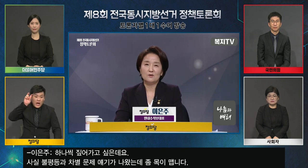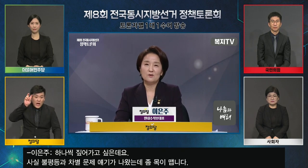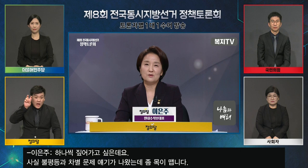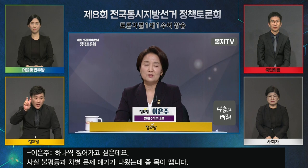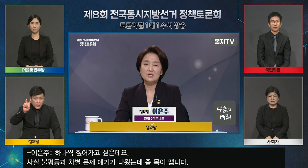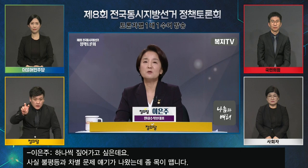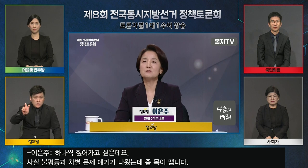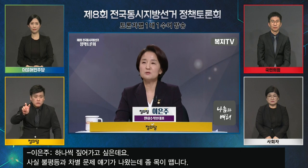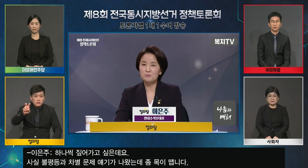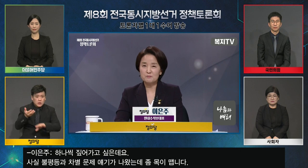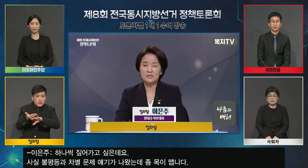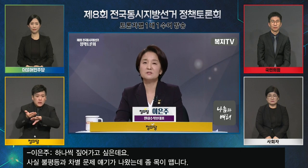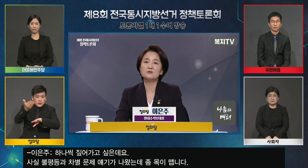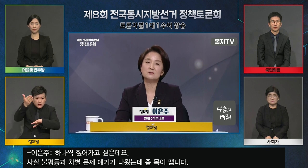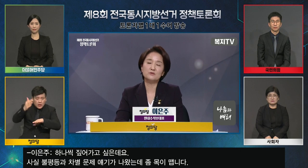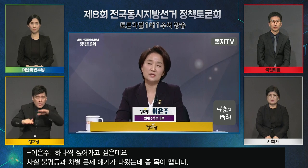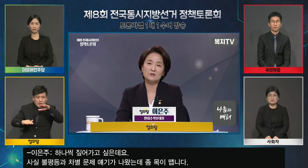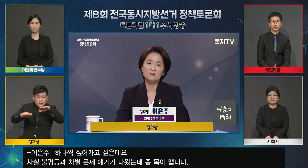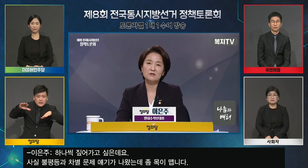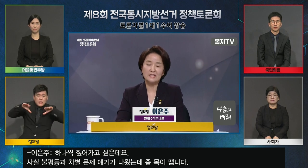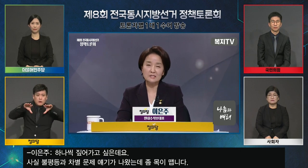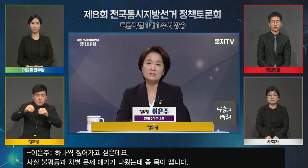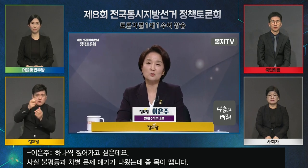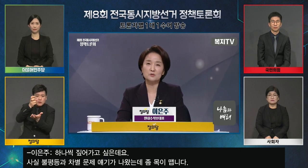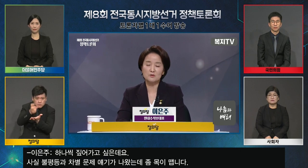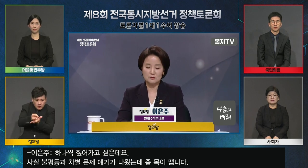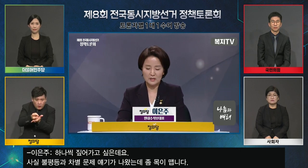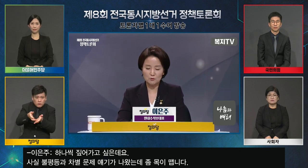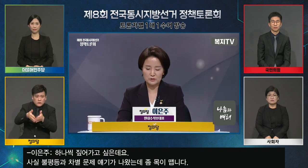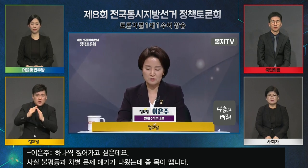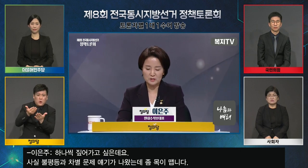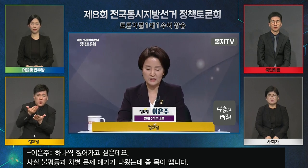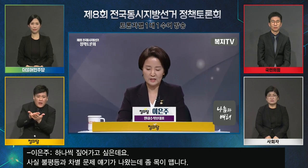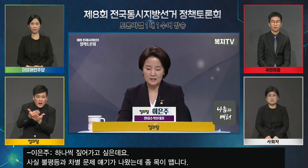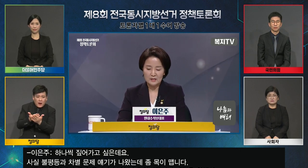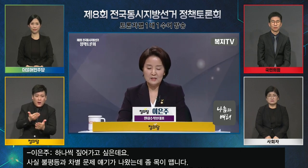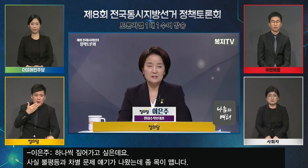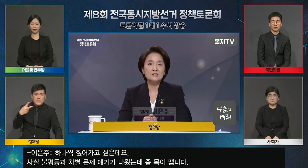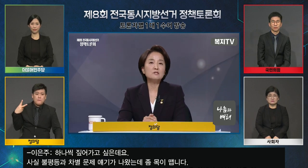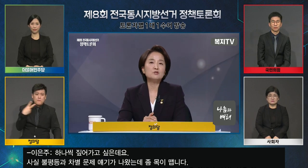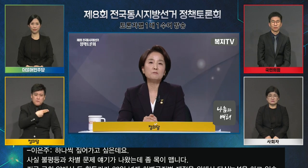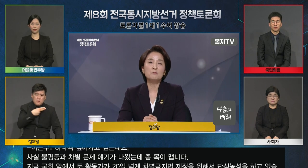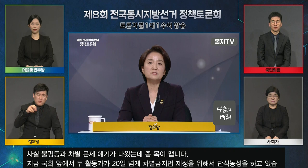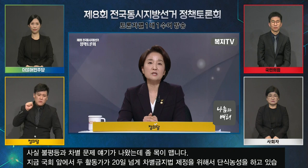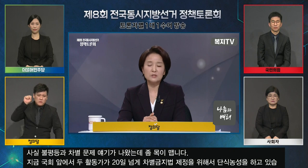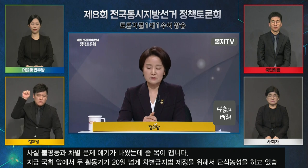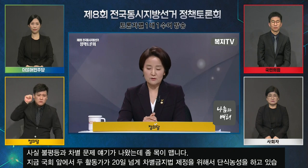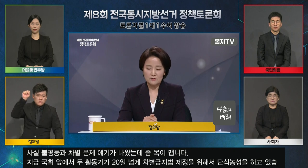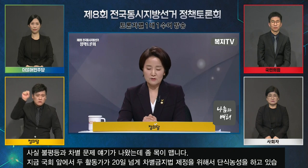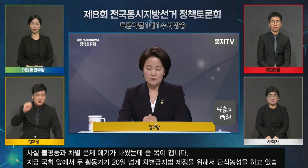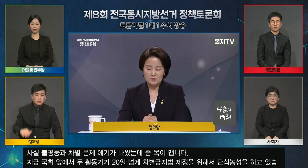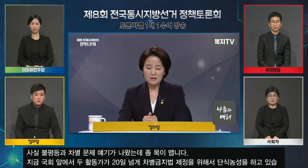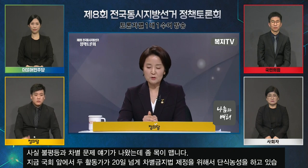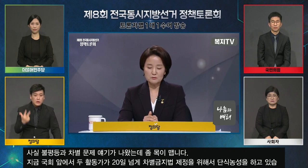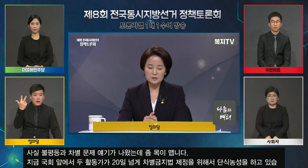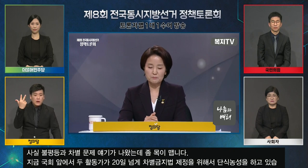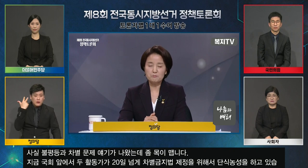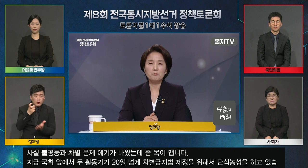차별금지법 제정을 위해서 단식 농성을 하고 있습니다. 지난주에 법사위에서